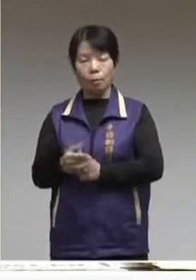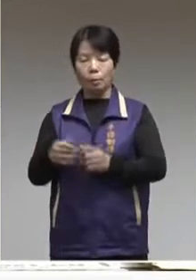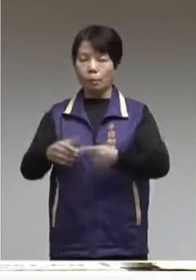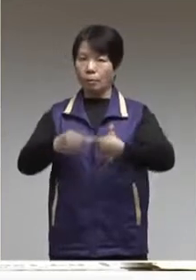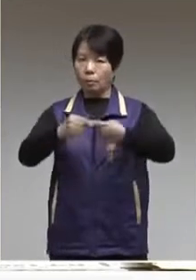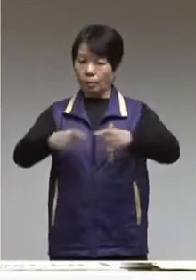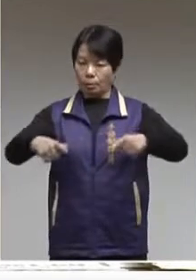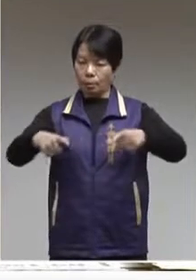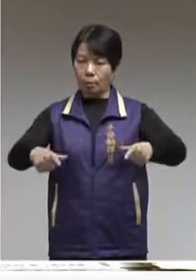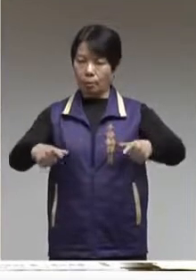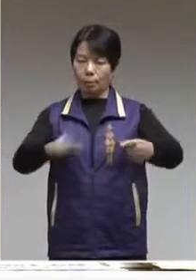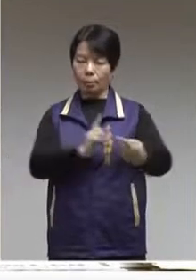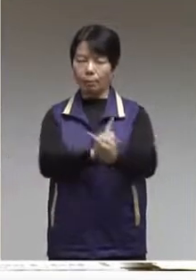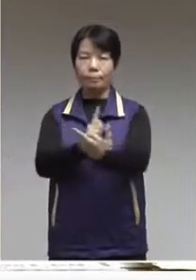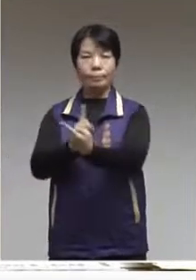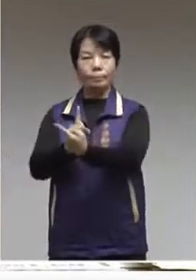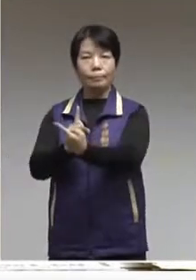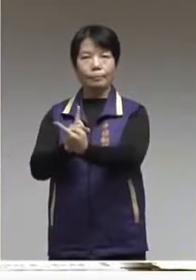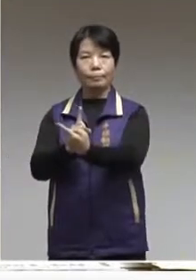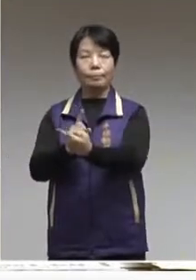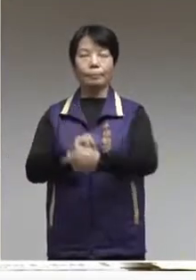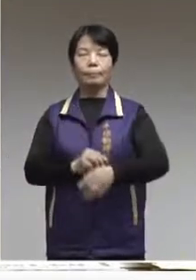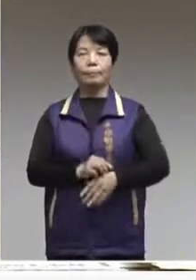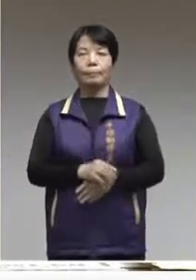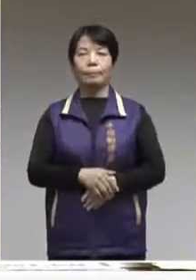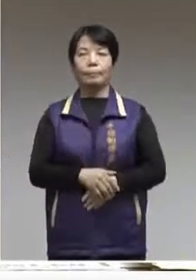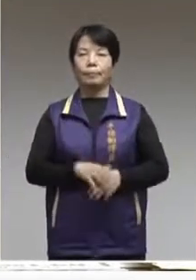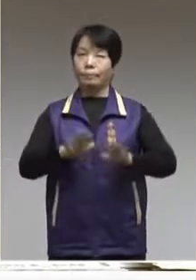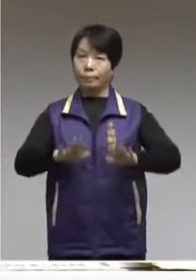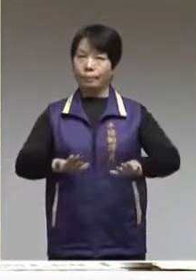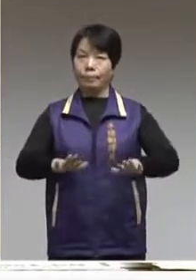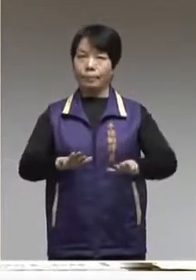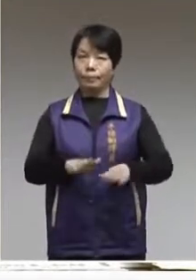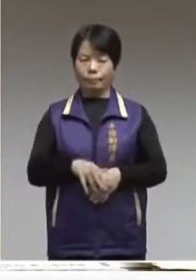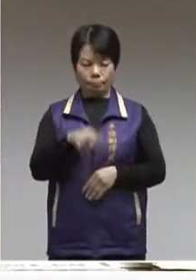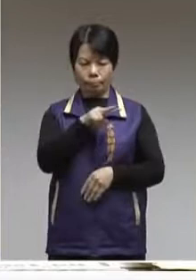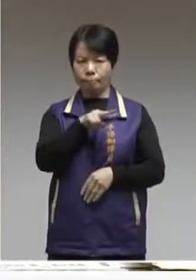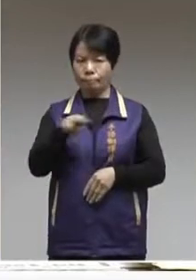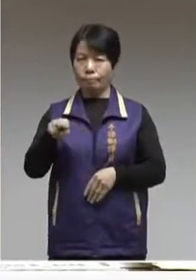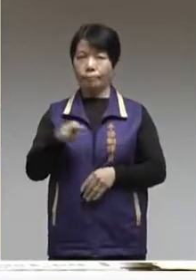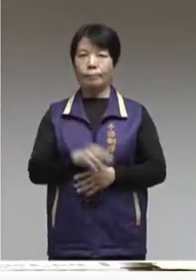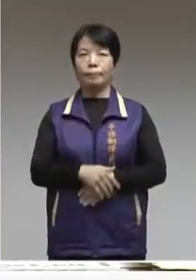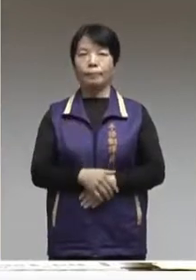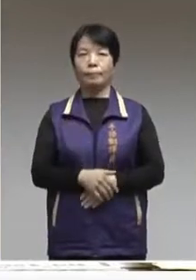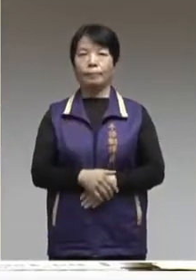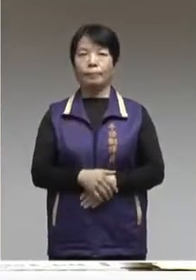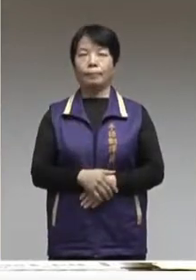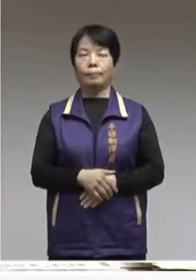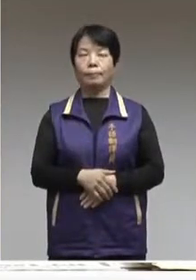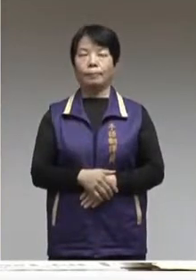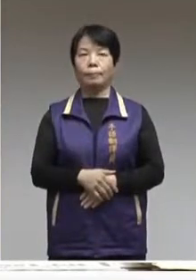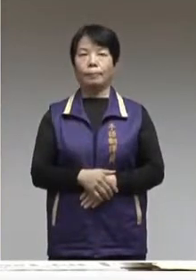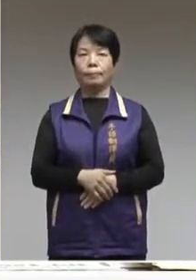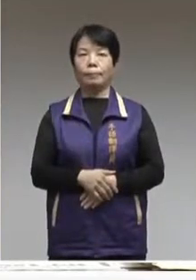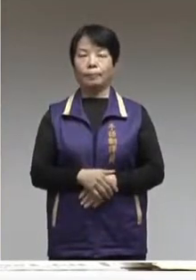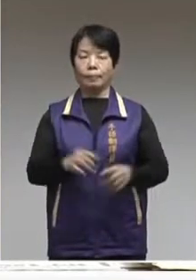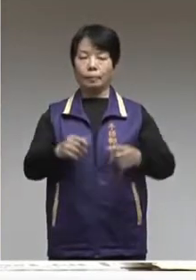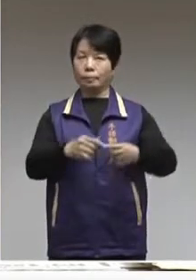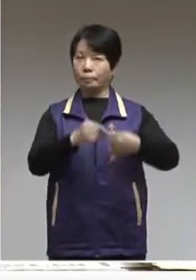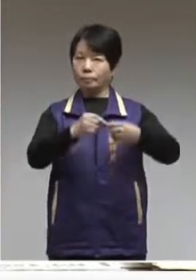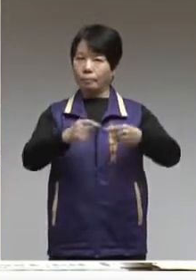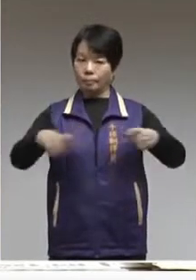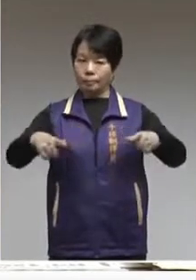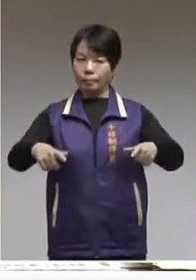的这个接触者。那我们目前在看属于这个第一